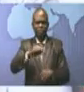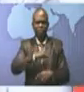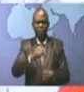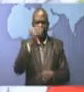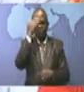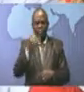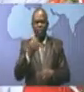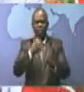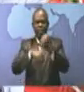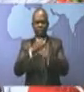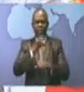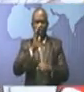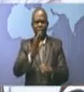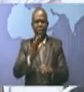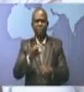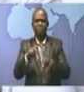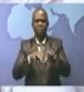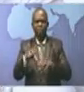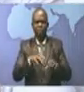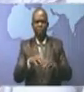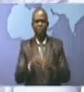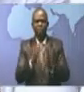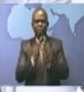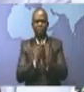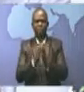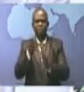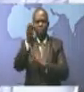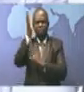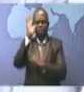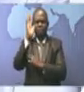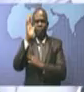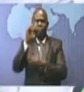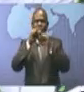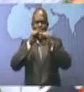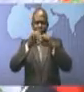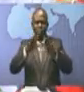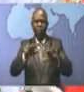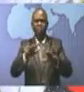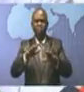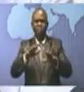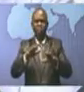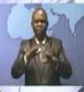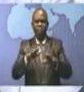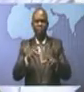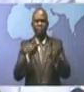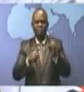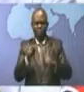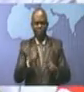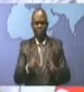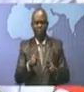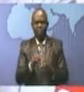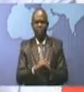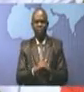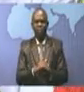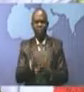pour leur acte charitable et a demandé au Tout-Puissant la bénédiction de ceux qui, d'une manière ou d'une autre, contribuent